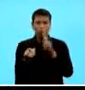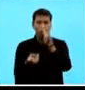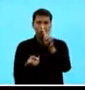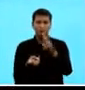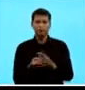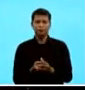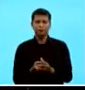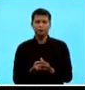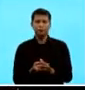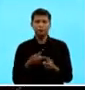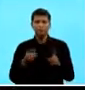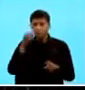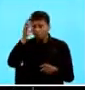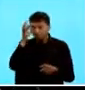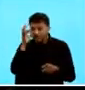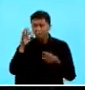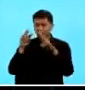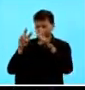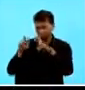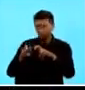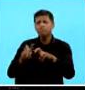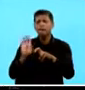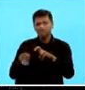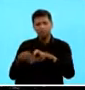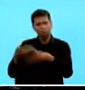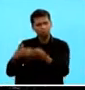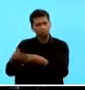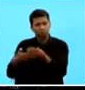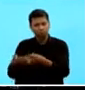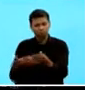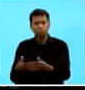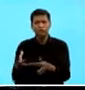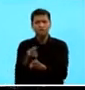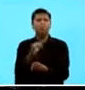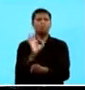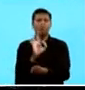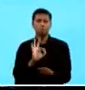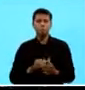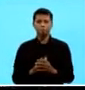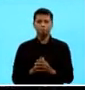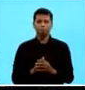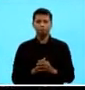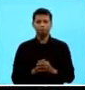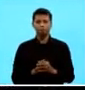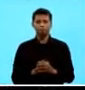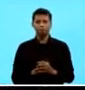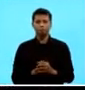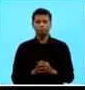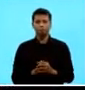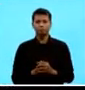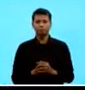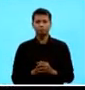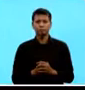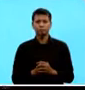pihak kepolisian belum bisa memastikan apakah ini proyektil atau logam lain. Mengingat di sekitar lokasi